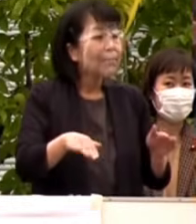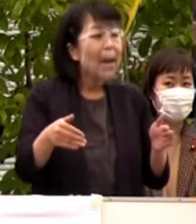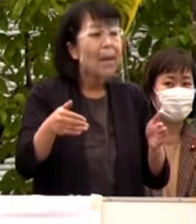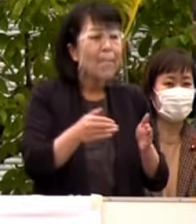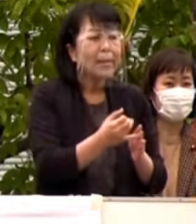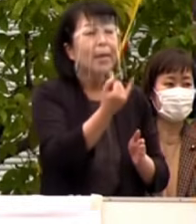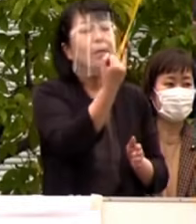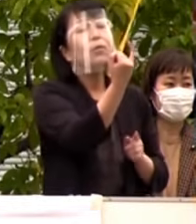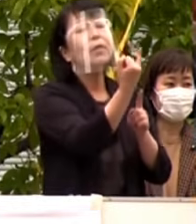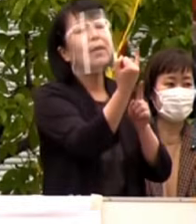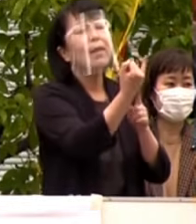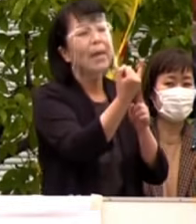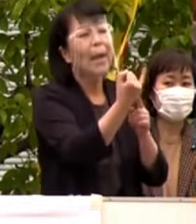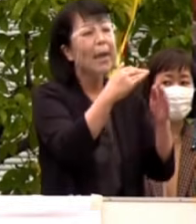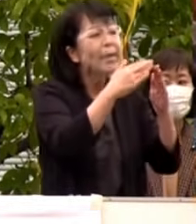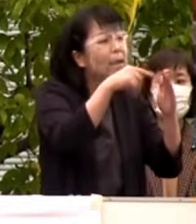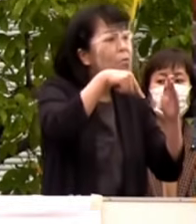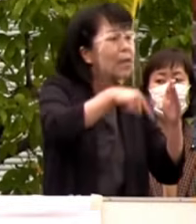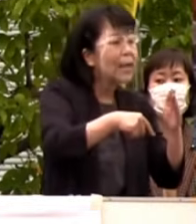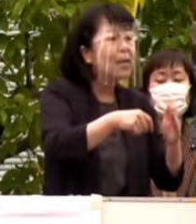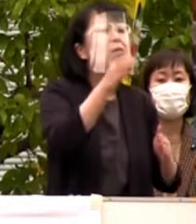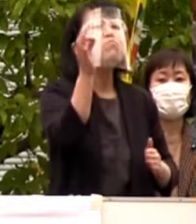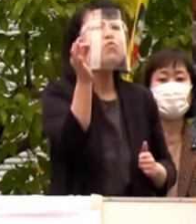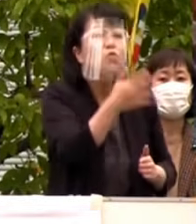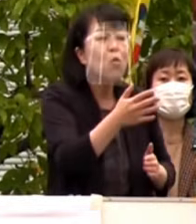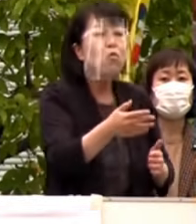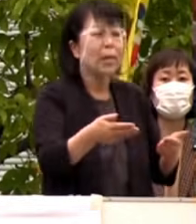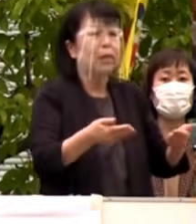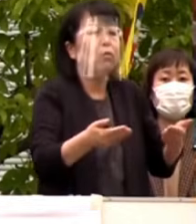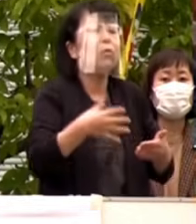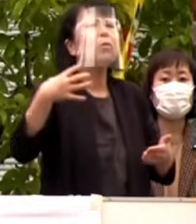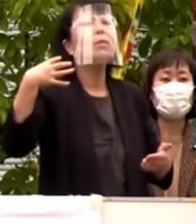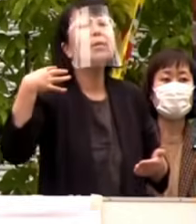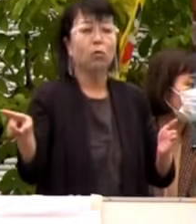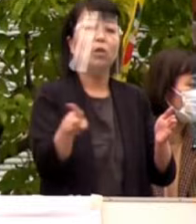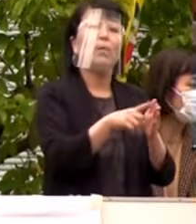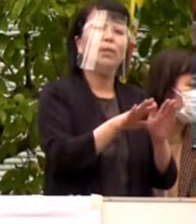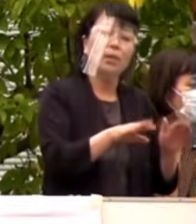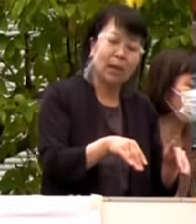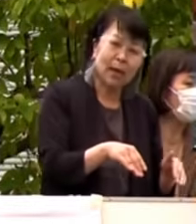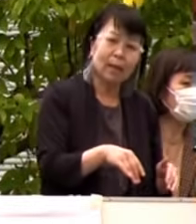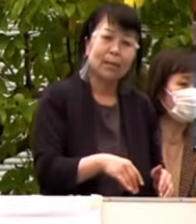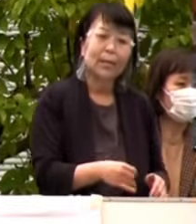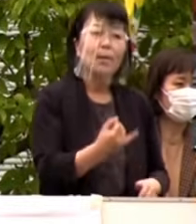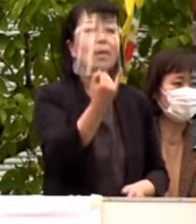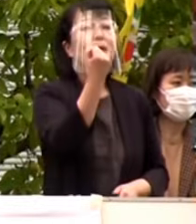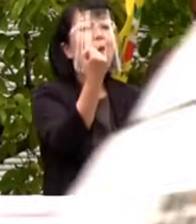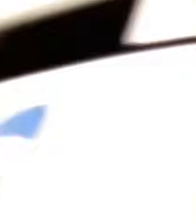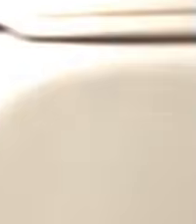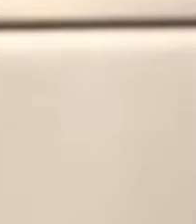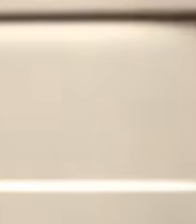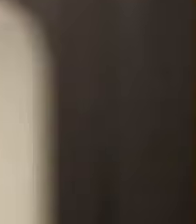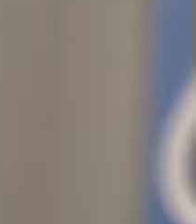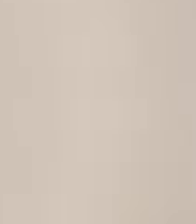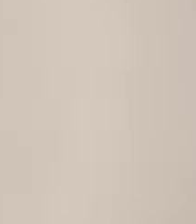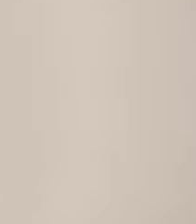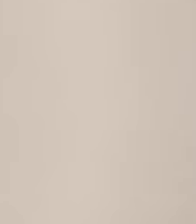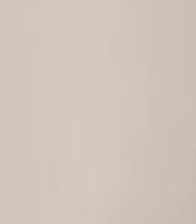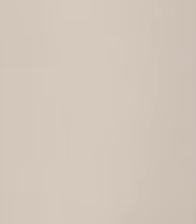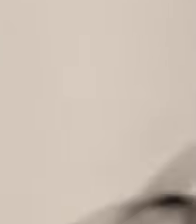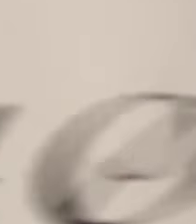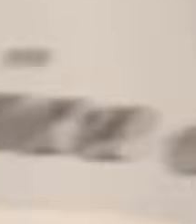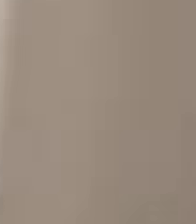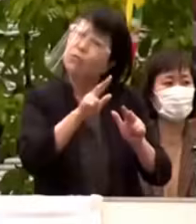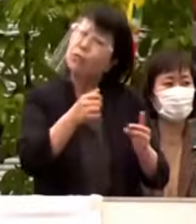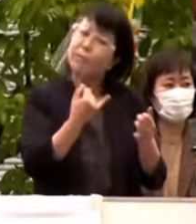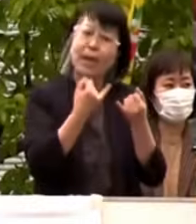で無償労働として担わされてきた分野、女らしさのジェンダーロールです。今も